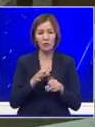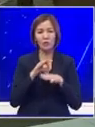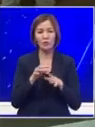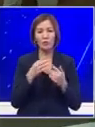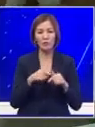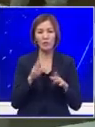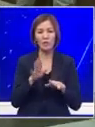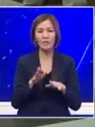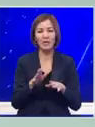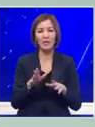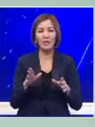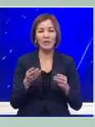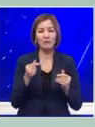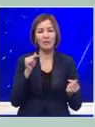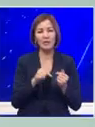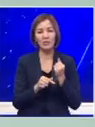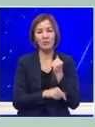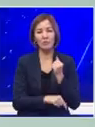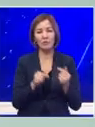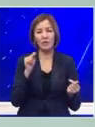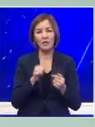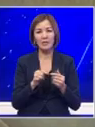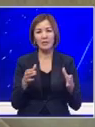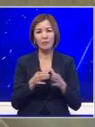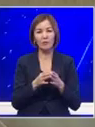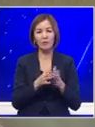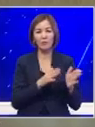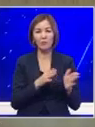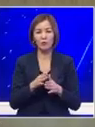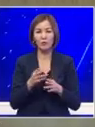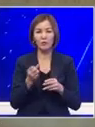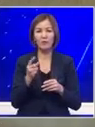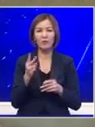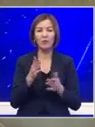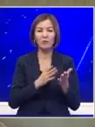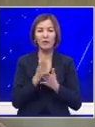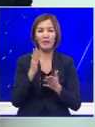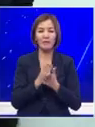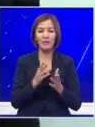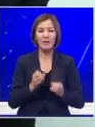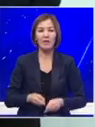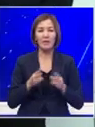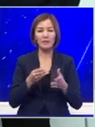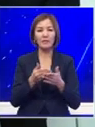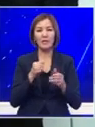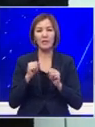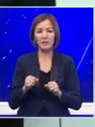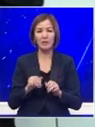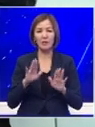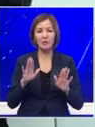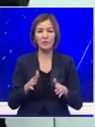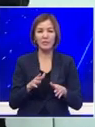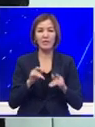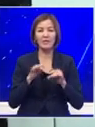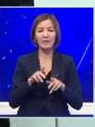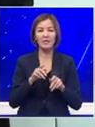Жалпы сыбайлас жемқорлыққа қарсы күрес агенттігінің жұмыс жүйесінде бірнеше бағыты бар. Қылмыстың алдын алу, болған жағдайда істі толық